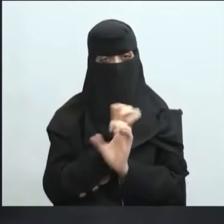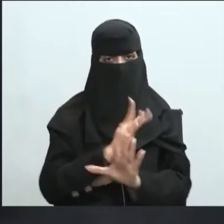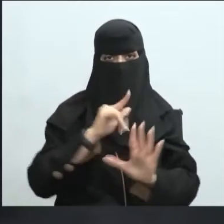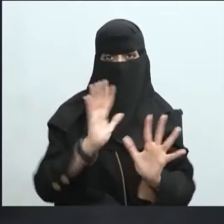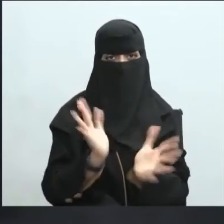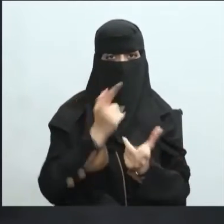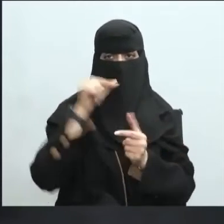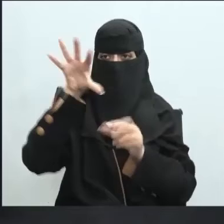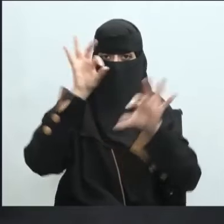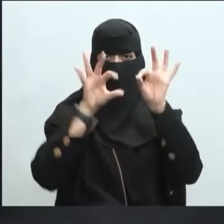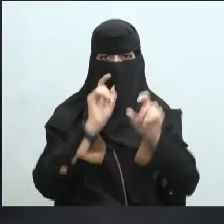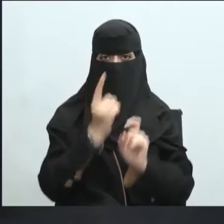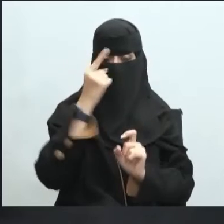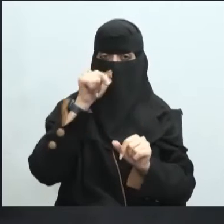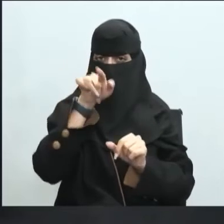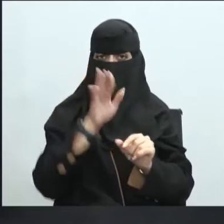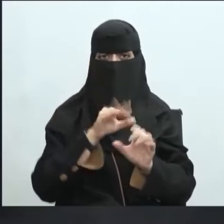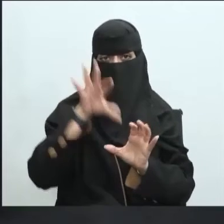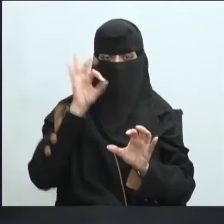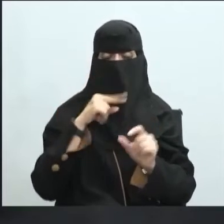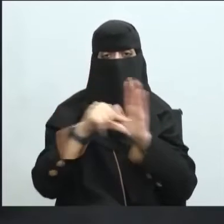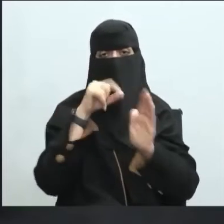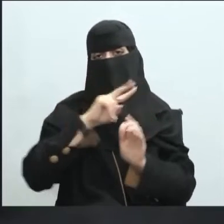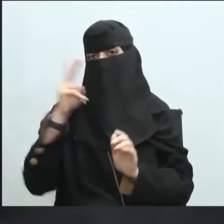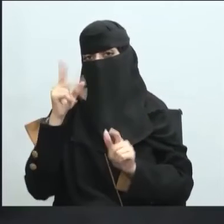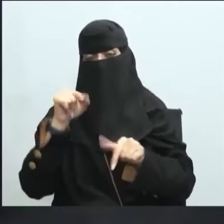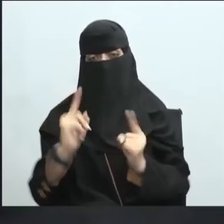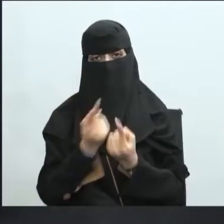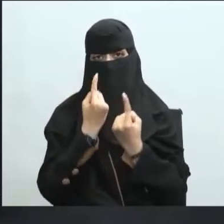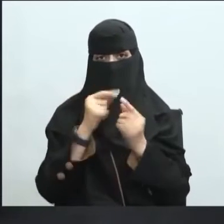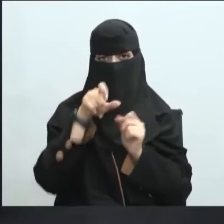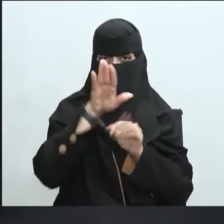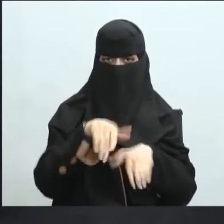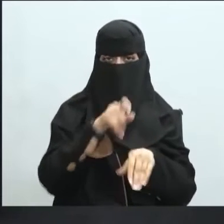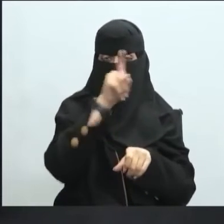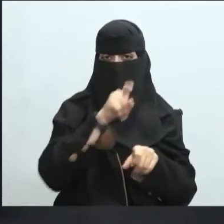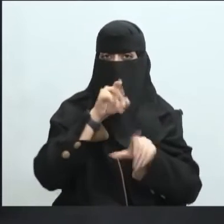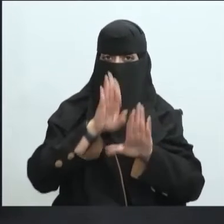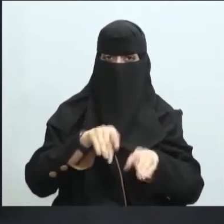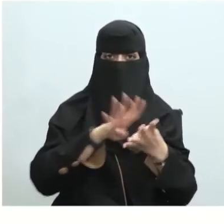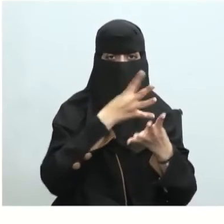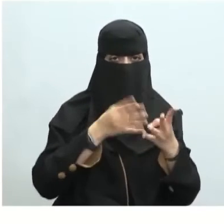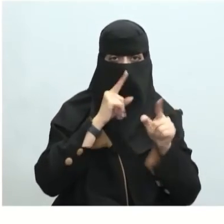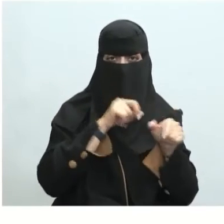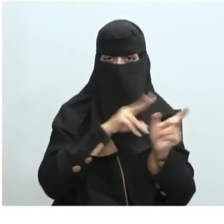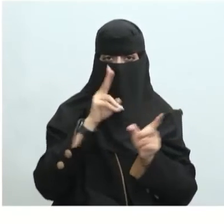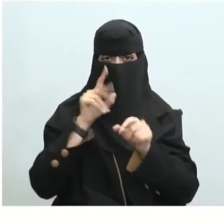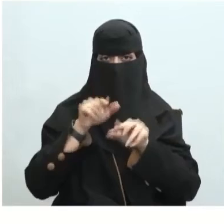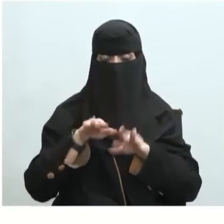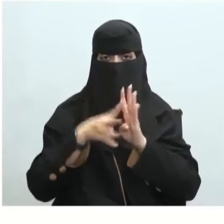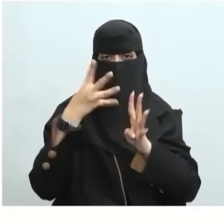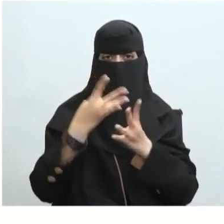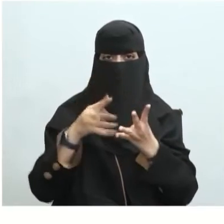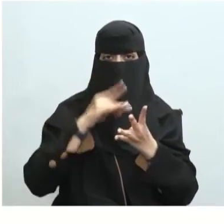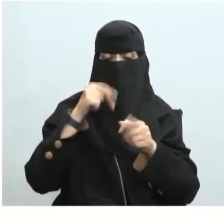بعنوان يختلف عن هذه العناوين الموجوده في هذا السؤال وضعنا مخططا لننظر في